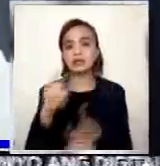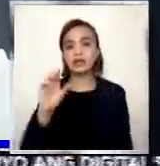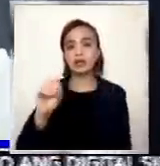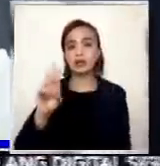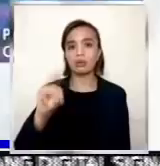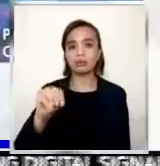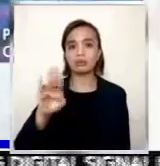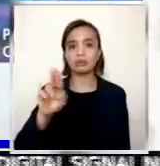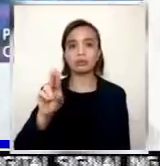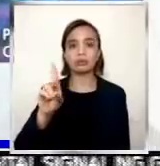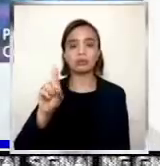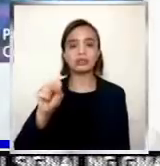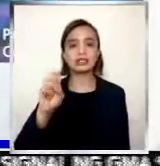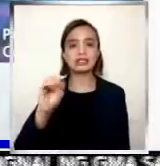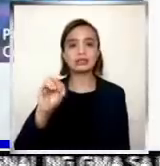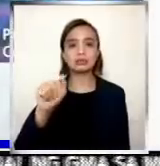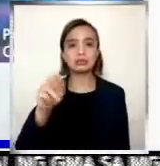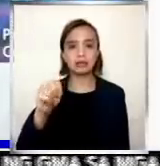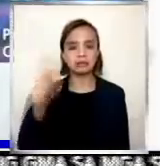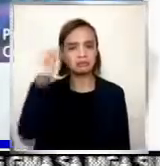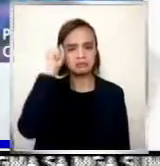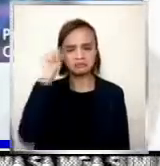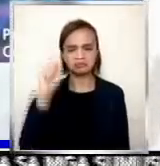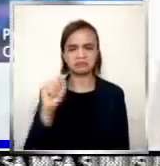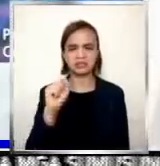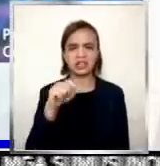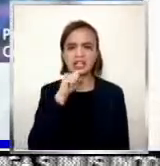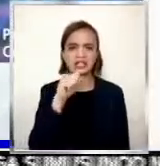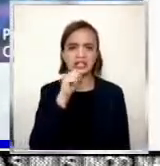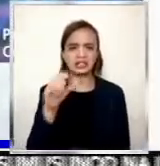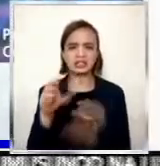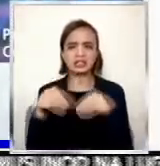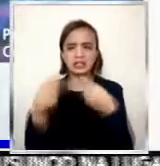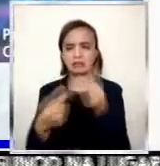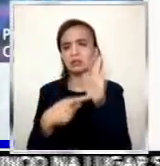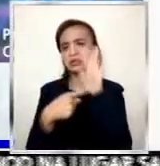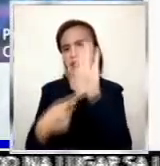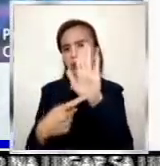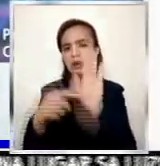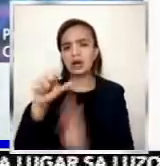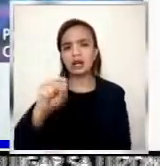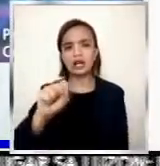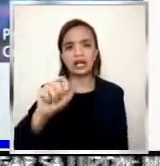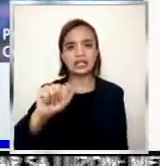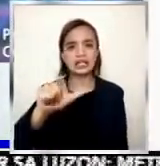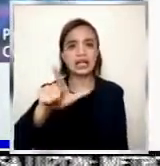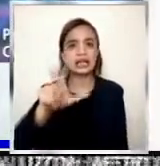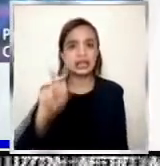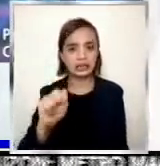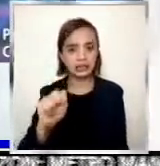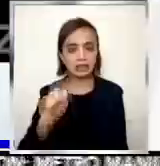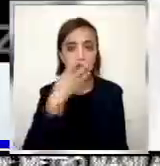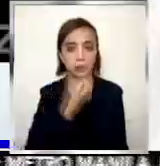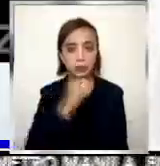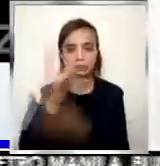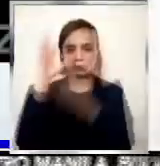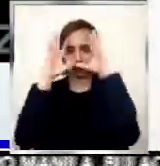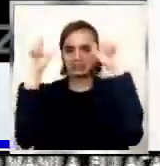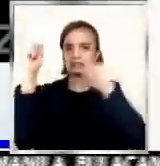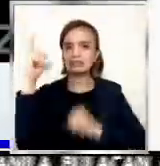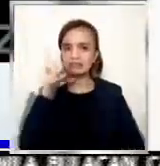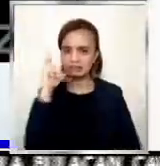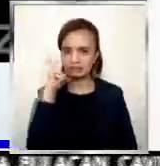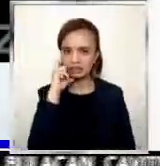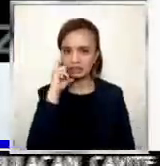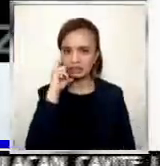mga panawagan na i-release niya ang Statements of Assets, Liabilities and Net Worth o SALN ni Pangulong Duterte.